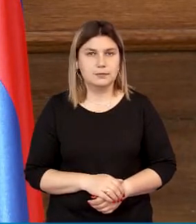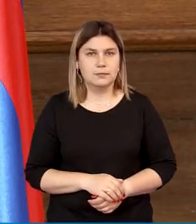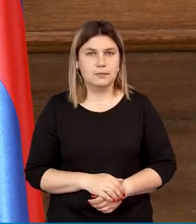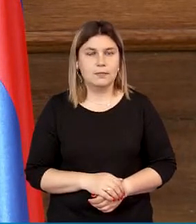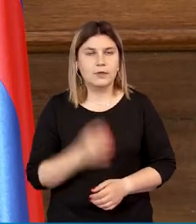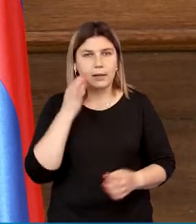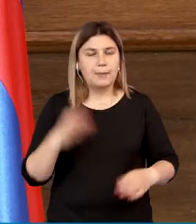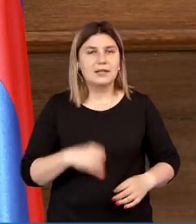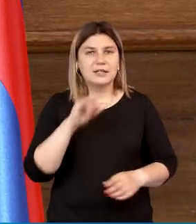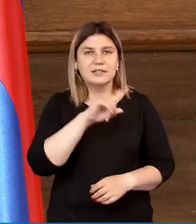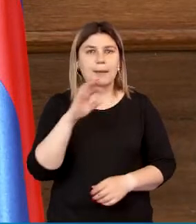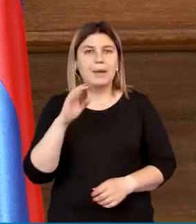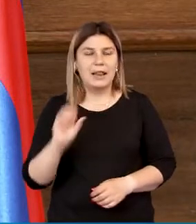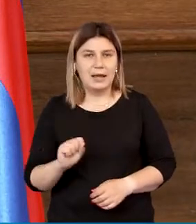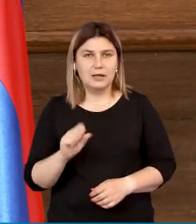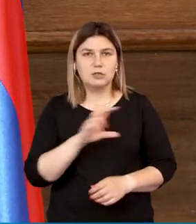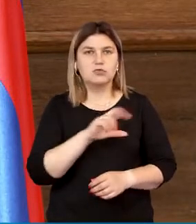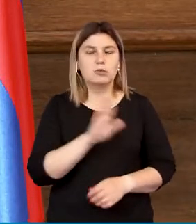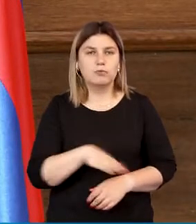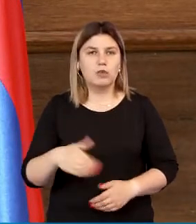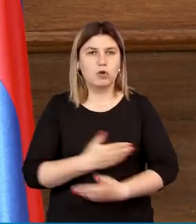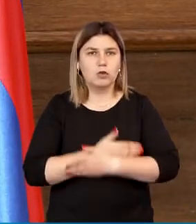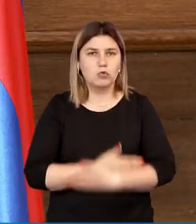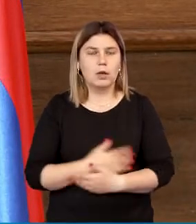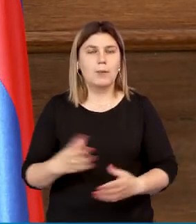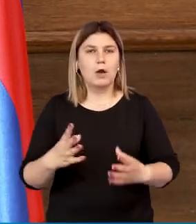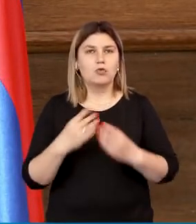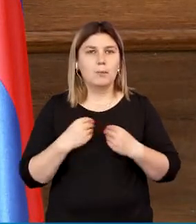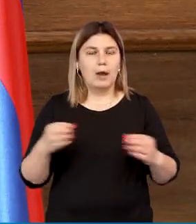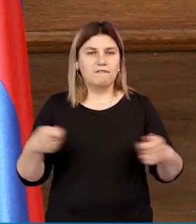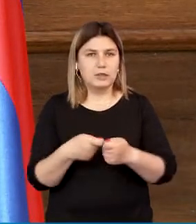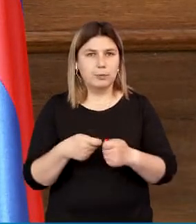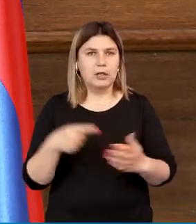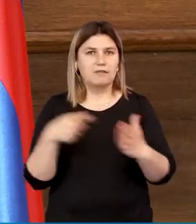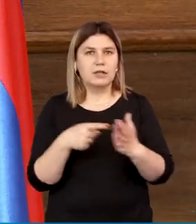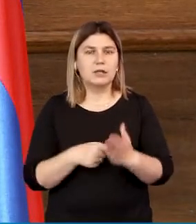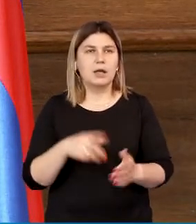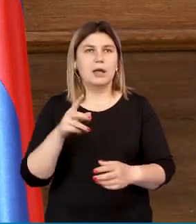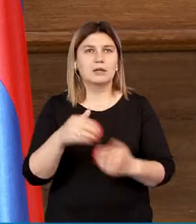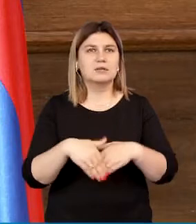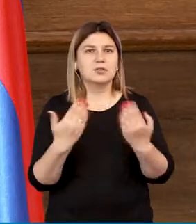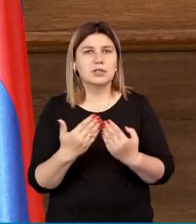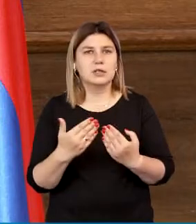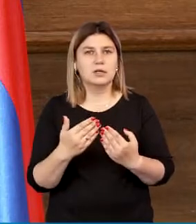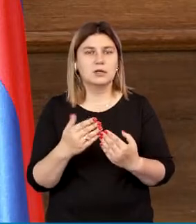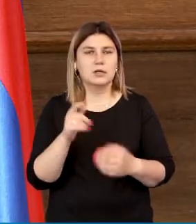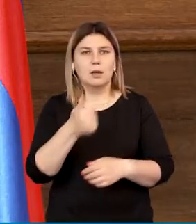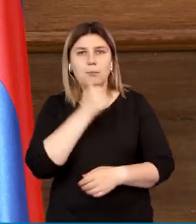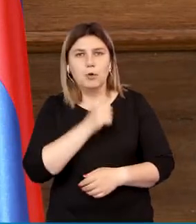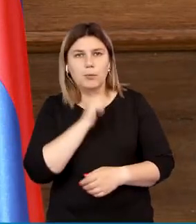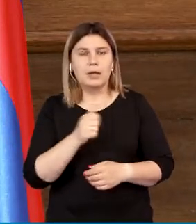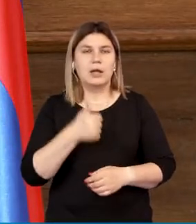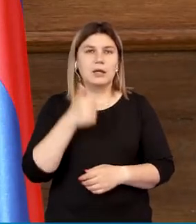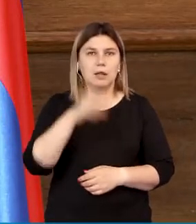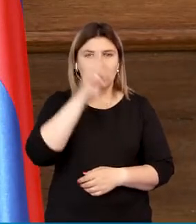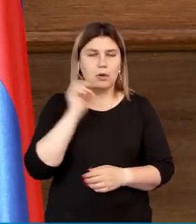Pani Izabela pisze. Dzień dobry. Czy przedszkola i żłobki dostały wspólne wytyczne co do dni adaptacyjnych w Szczecinie? Dlaczego jedni rodzice mogą wejść z